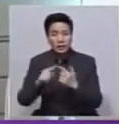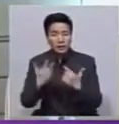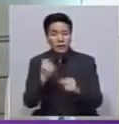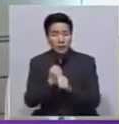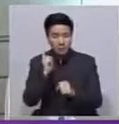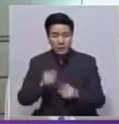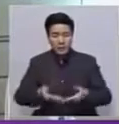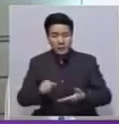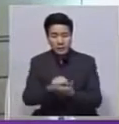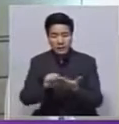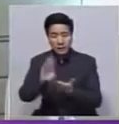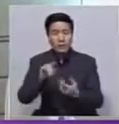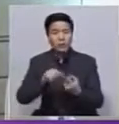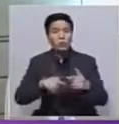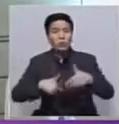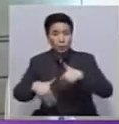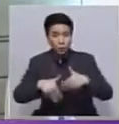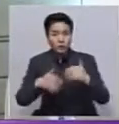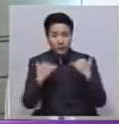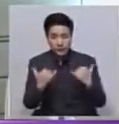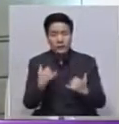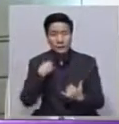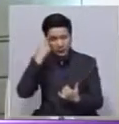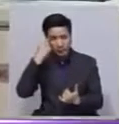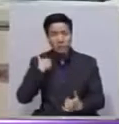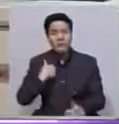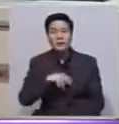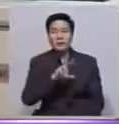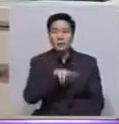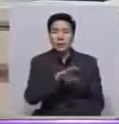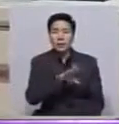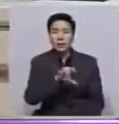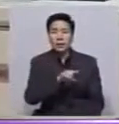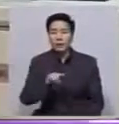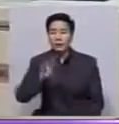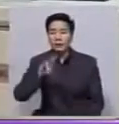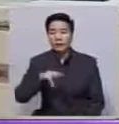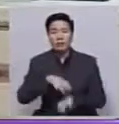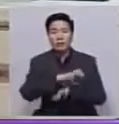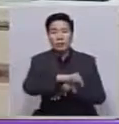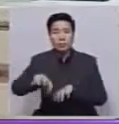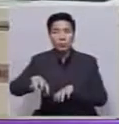ที่จะเข้ามาเป็นสถาบันการเงินชุมชนคาดว่าจะมี 3,500 ถึง 7,000 แห่งทั่วประเท